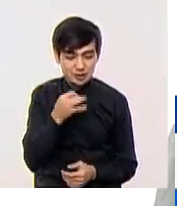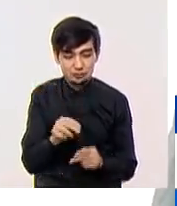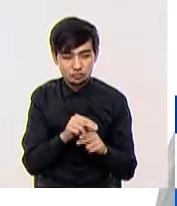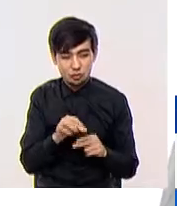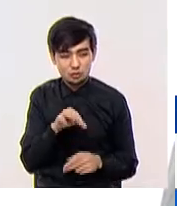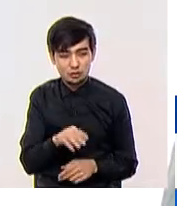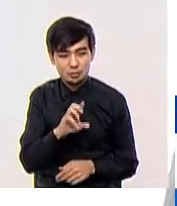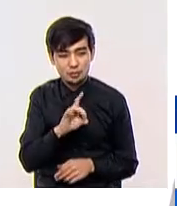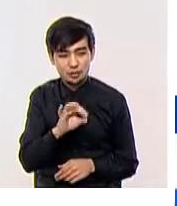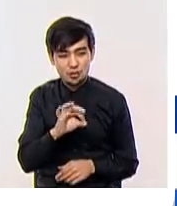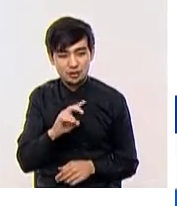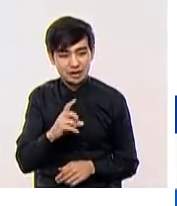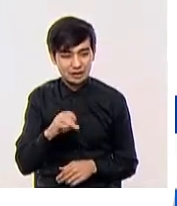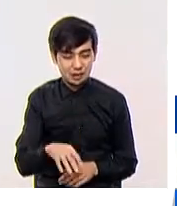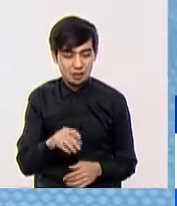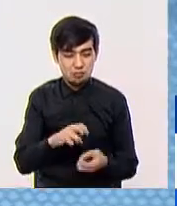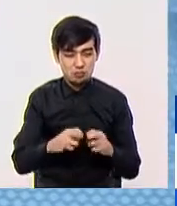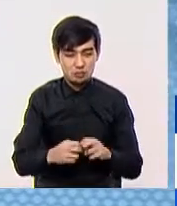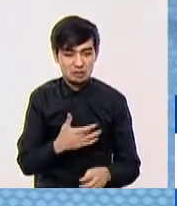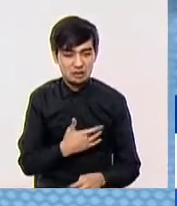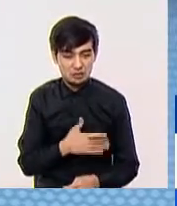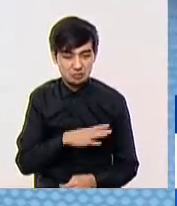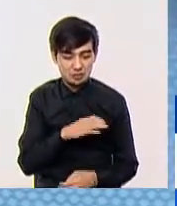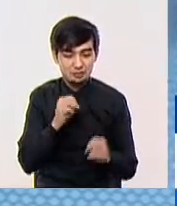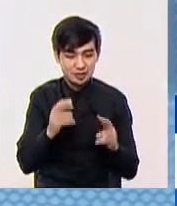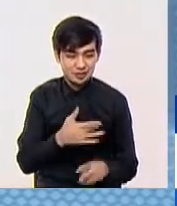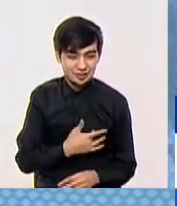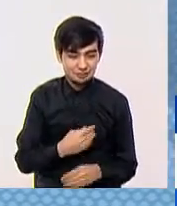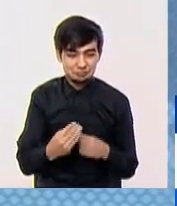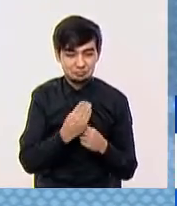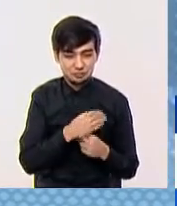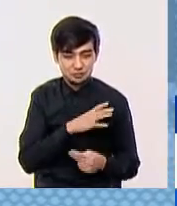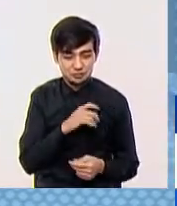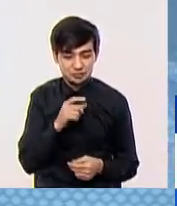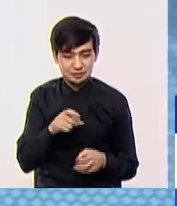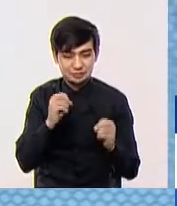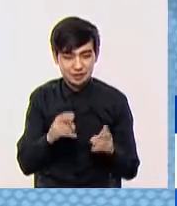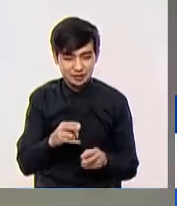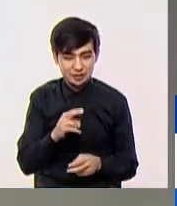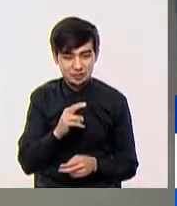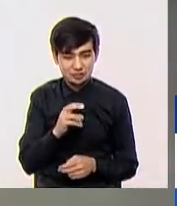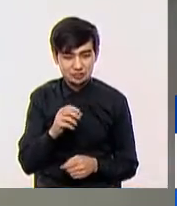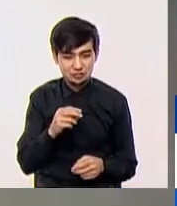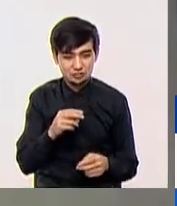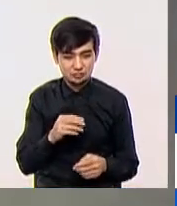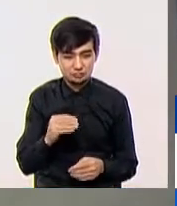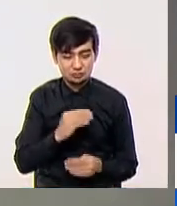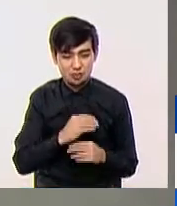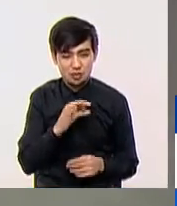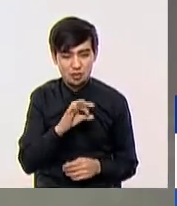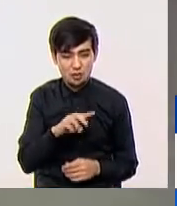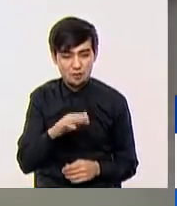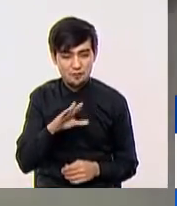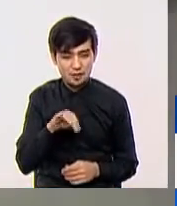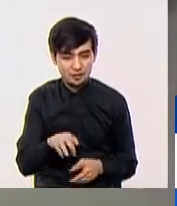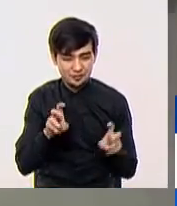от бронхита, а оказалось, что проблема в сердце. В столичном кардиоцентре ей установили сначала стимулятор-дефибриллятор, а затем и аппарат ЛВАД.